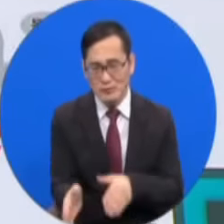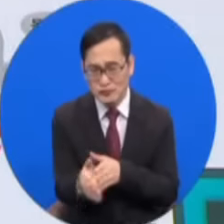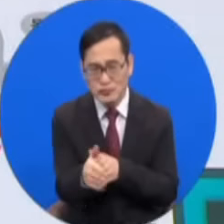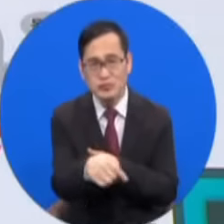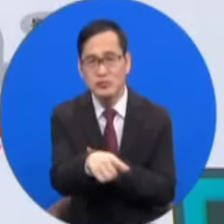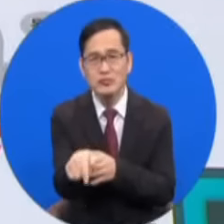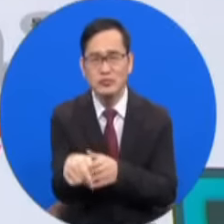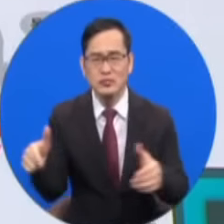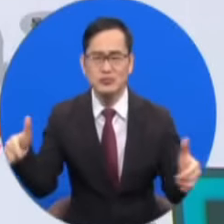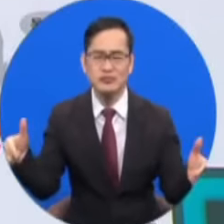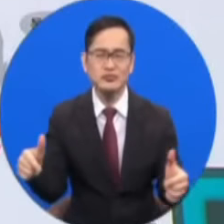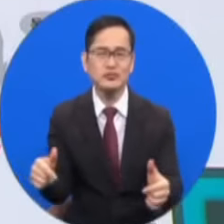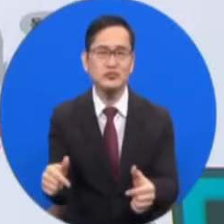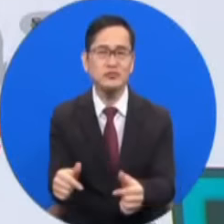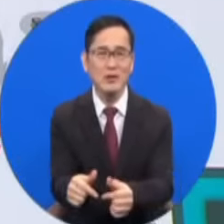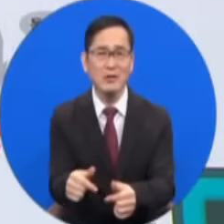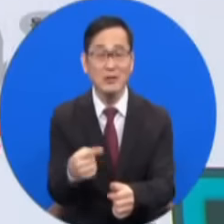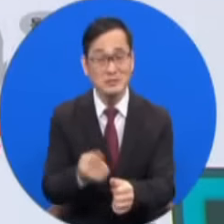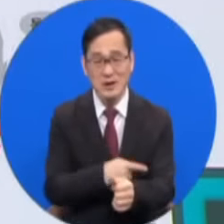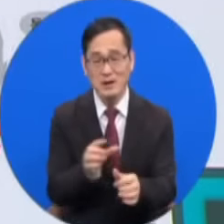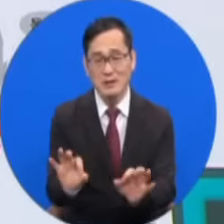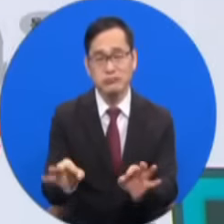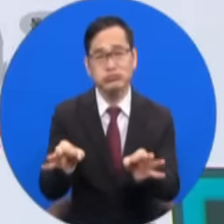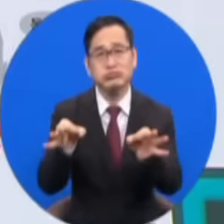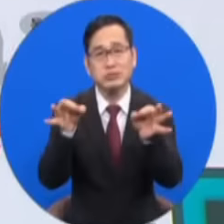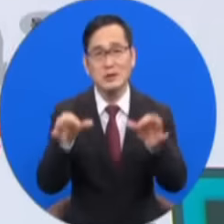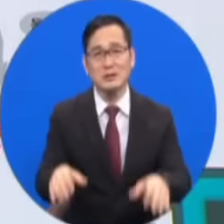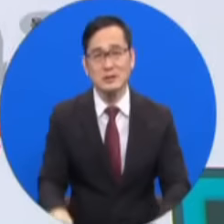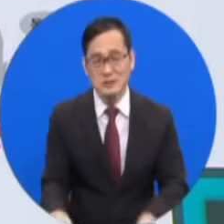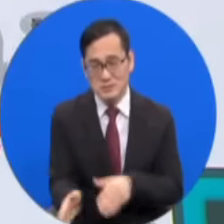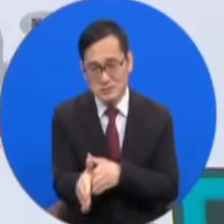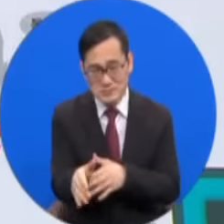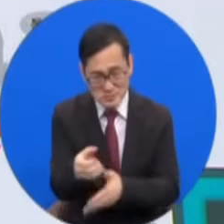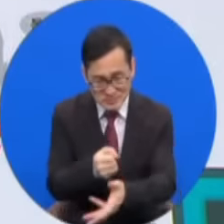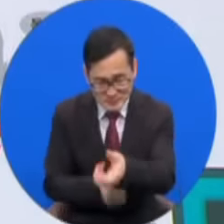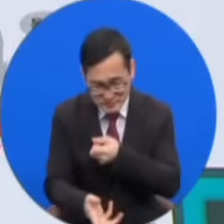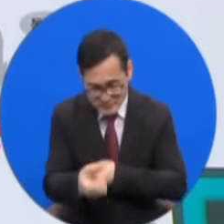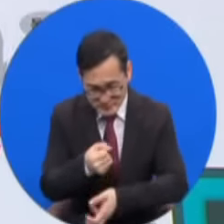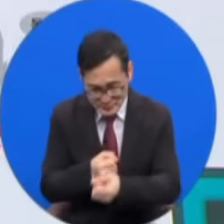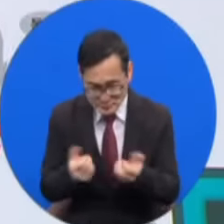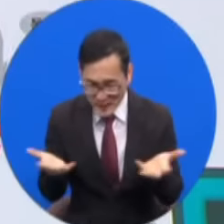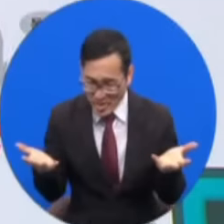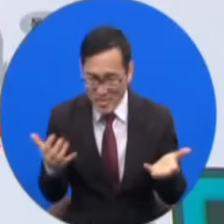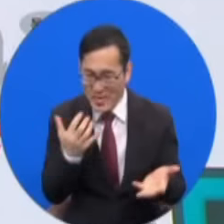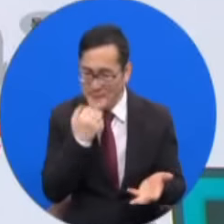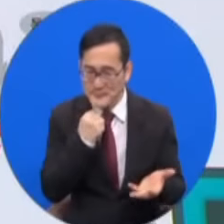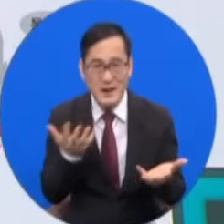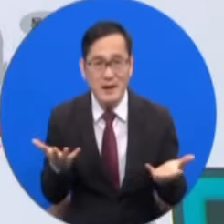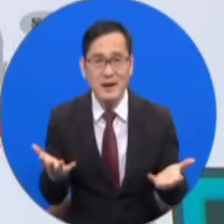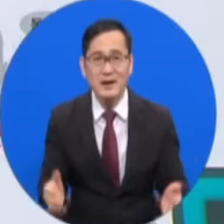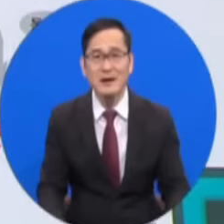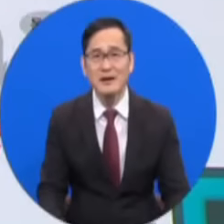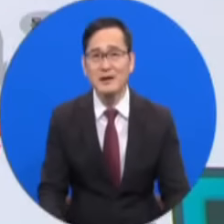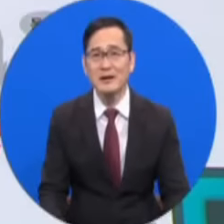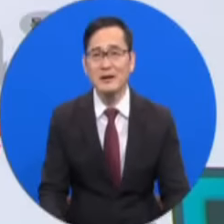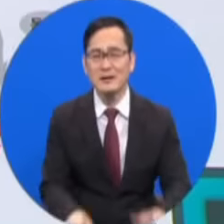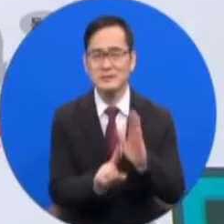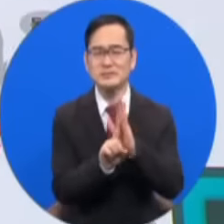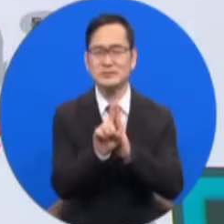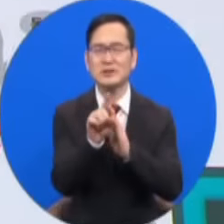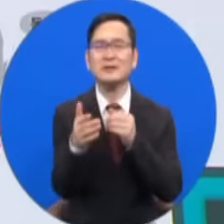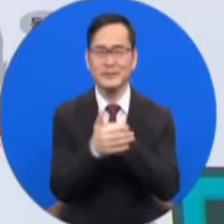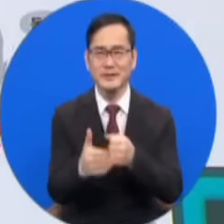전어랑 인플레이션 전이 모르고 있다는 거예요 왜 전어가 안 잡힌다는 겁니다 고수원 특보 때문에 야이 홍합